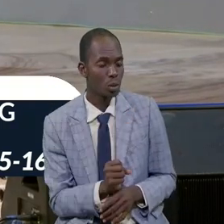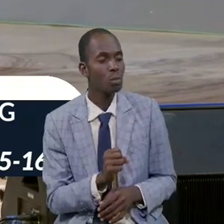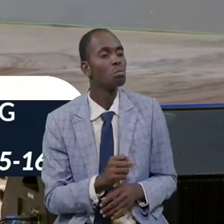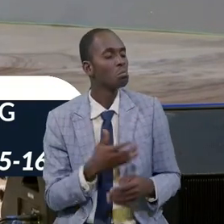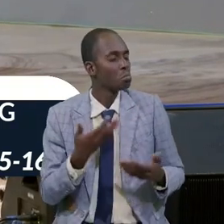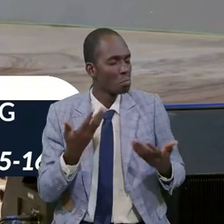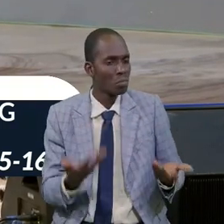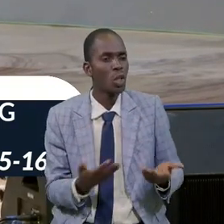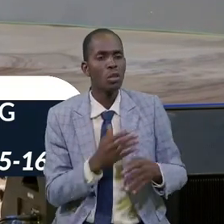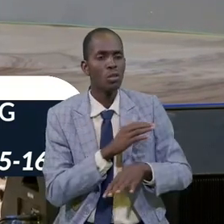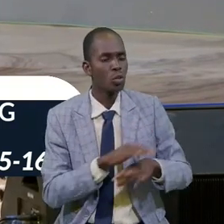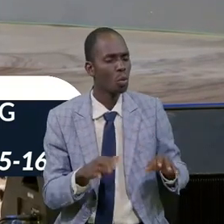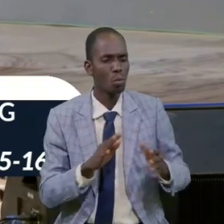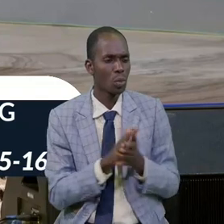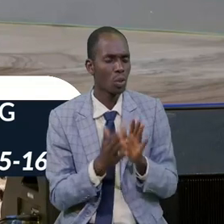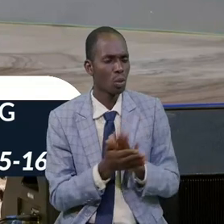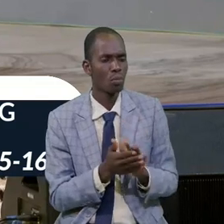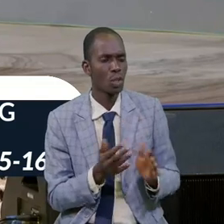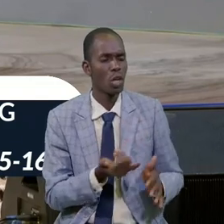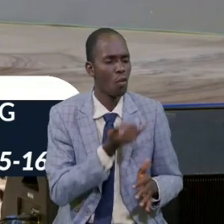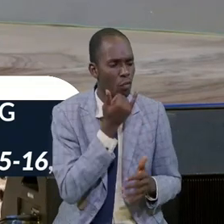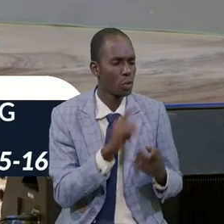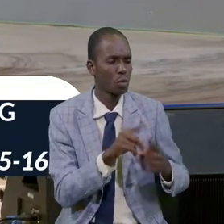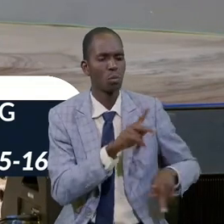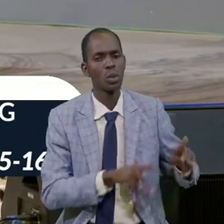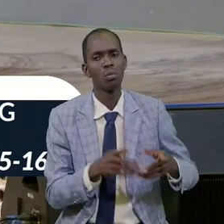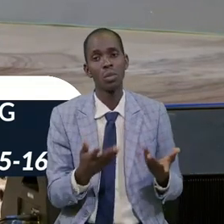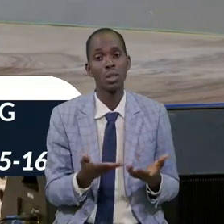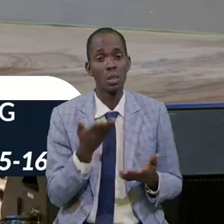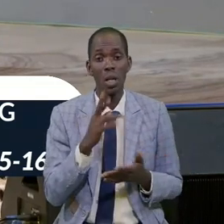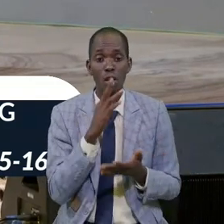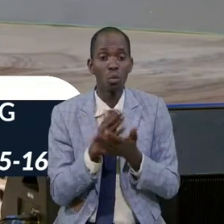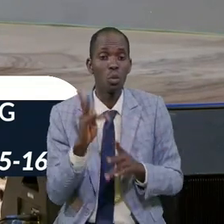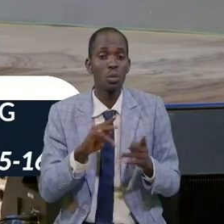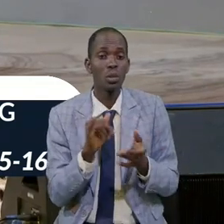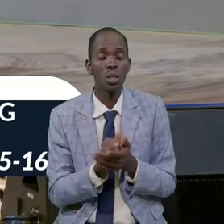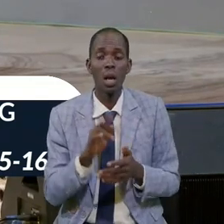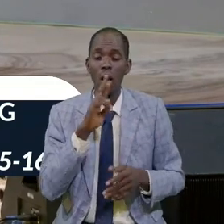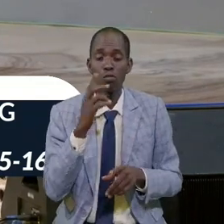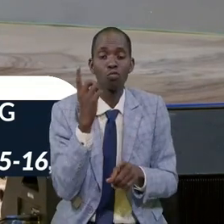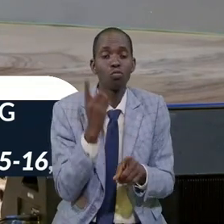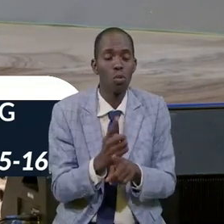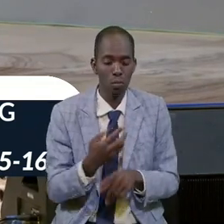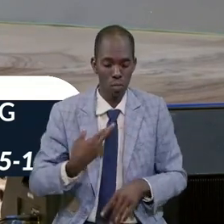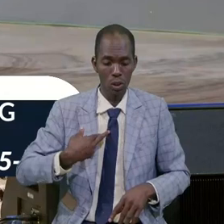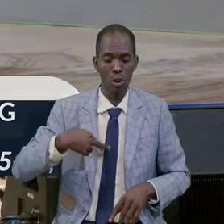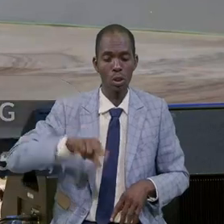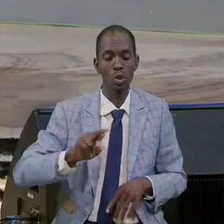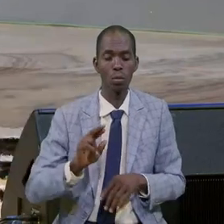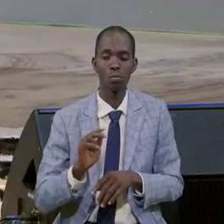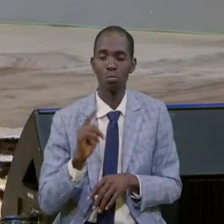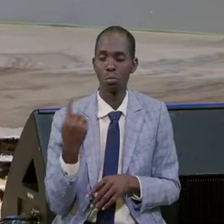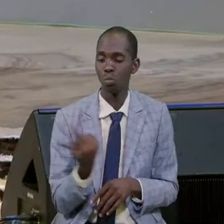superficiellement, mais ne soyez pas un scandale pour eux. Il y a des gens religieux, des gens qui vont à l'église, mais